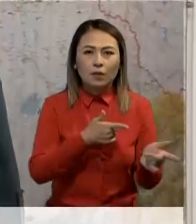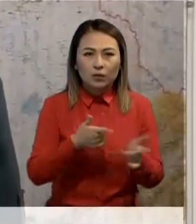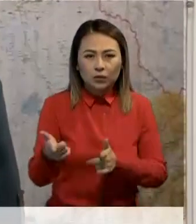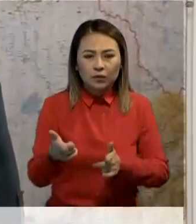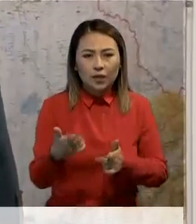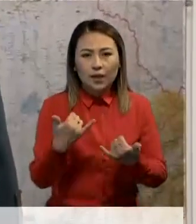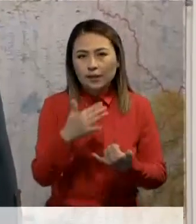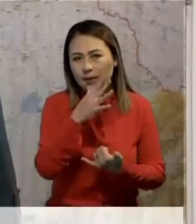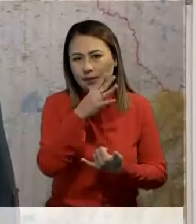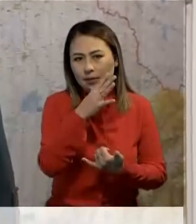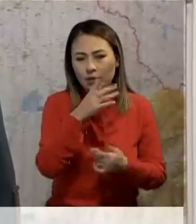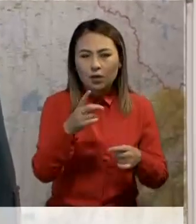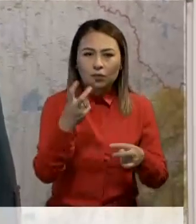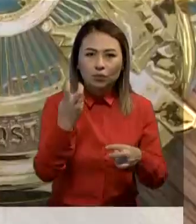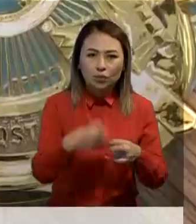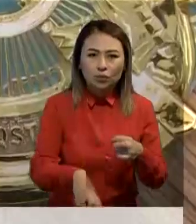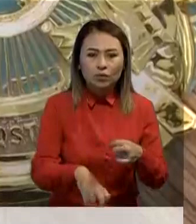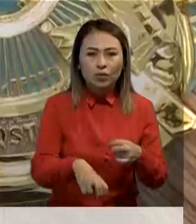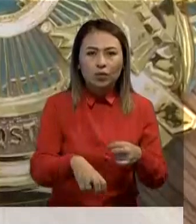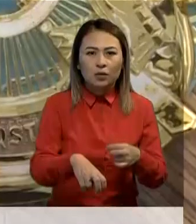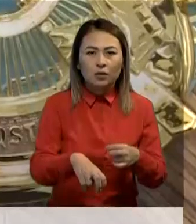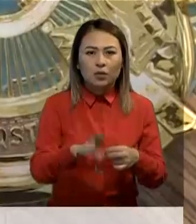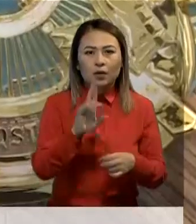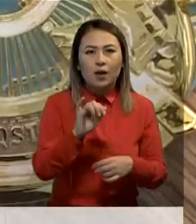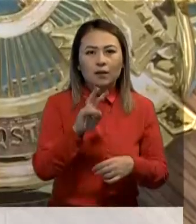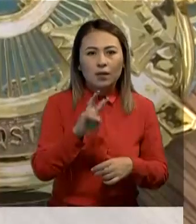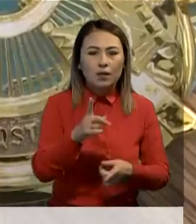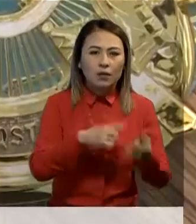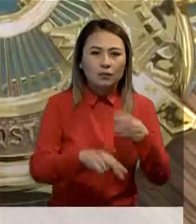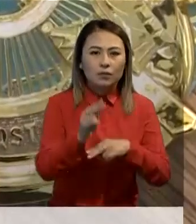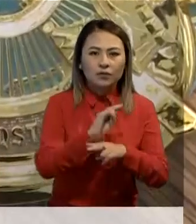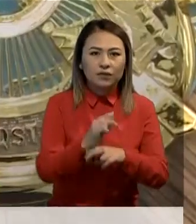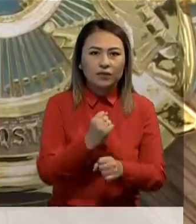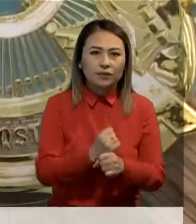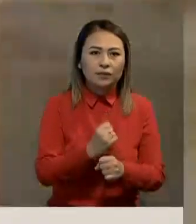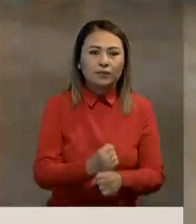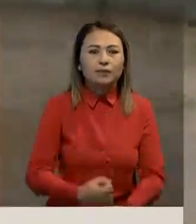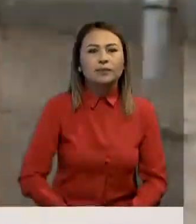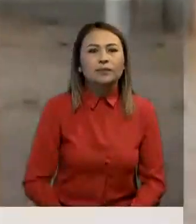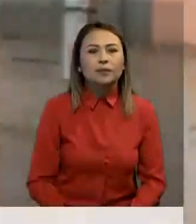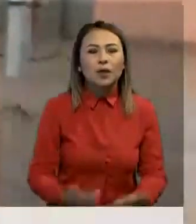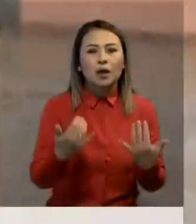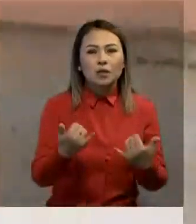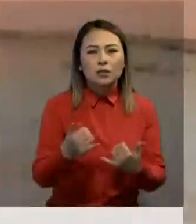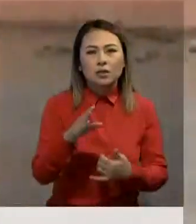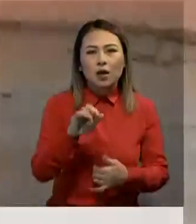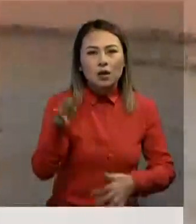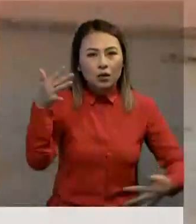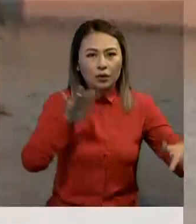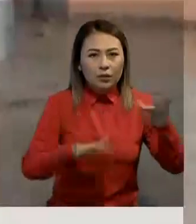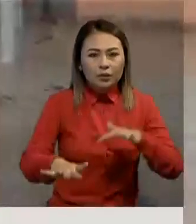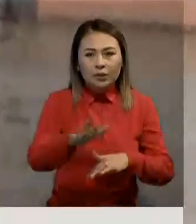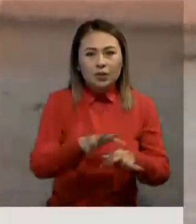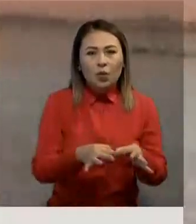таңда бұзылған Боз каналының беткейін қайта қалпына келтіру жұмыстары жүргізілуде. Қазір таулы аудандарда облыстық